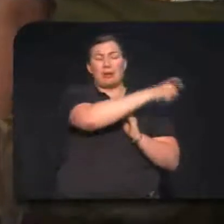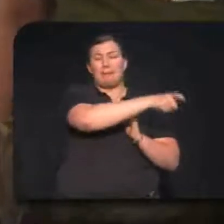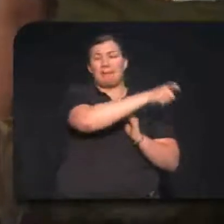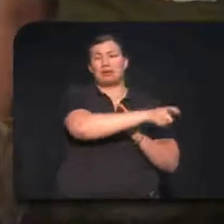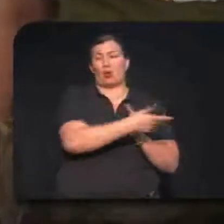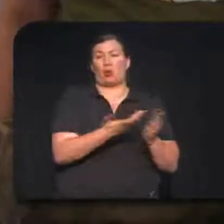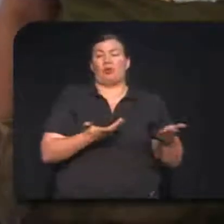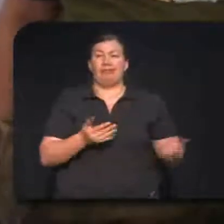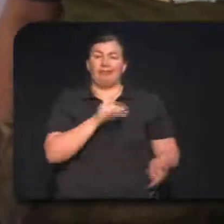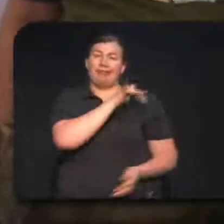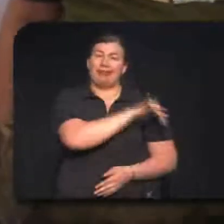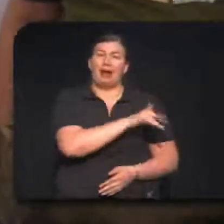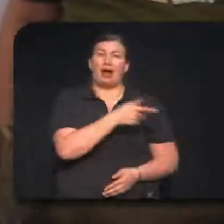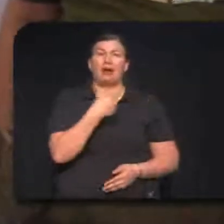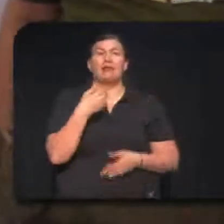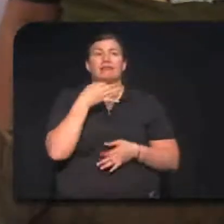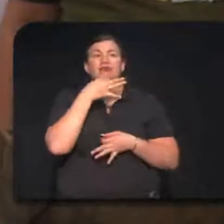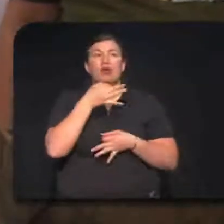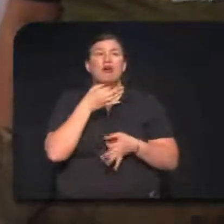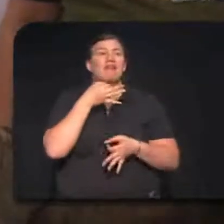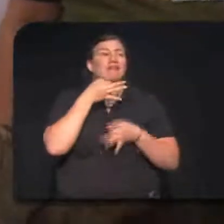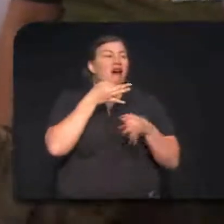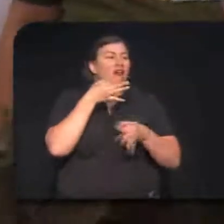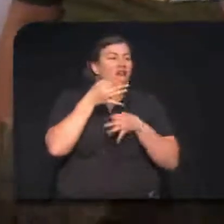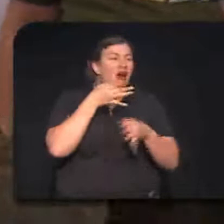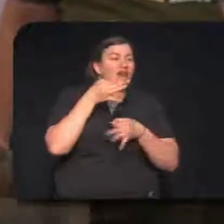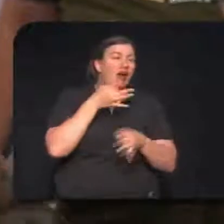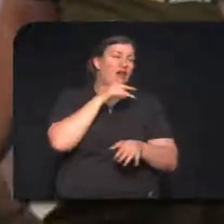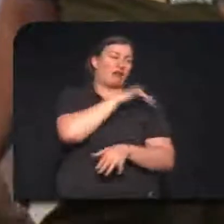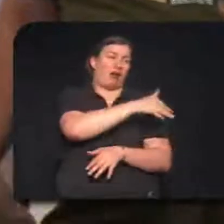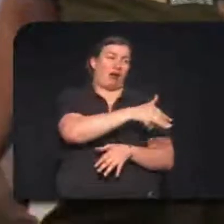Leute extra dafür da um Fragen zu beantworten